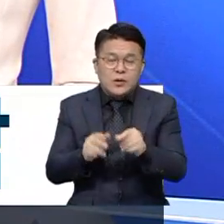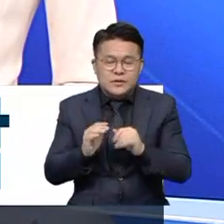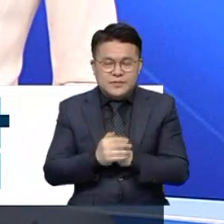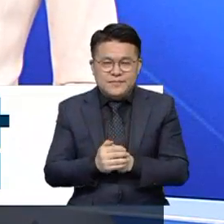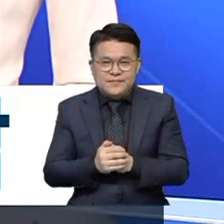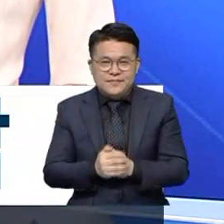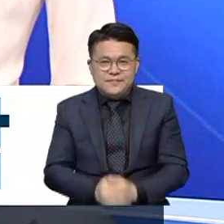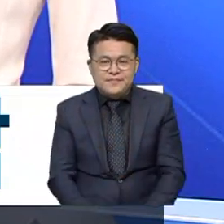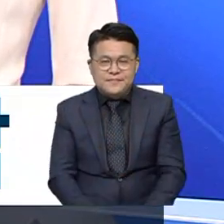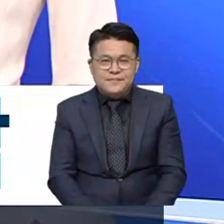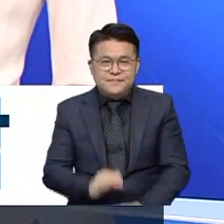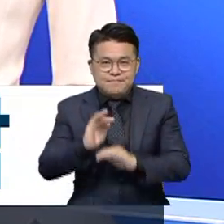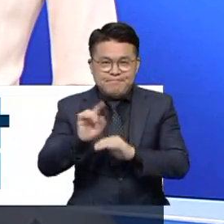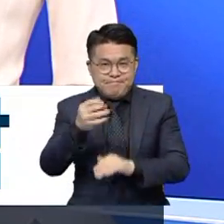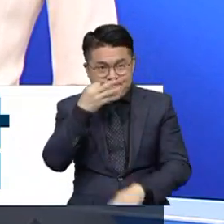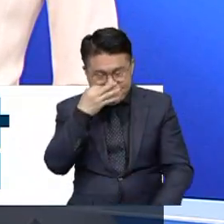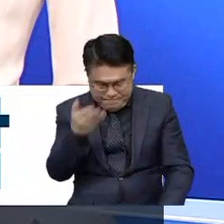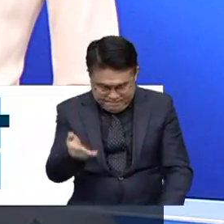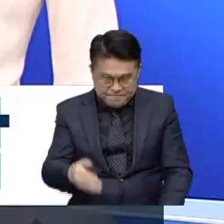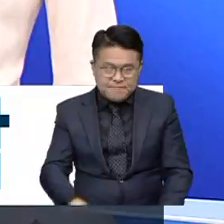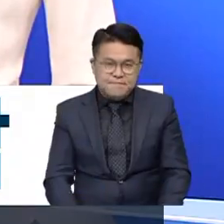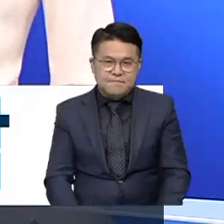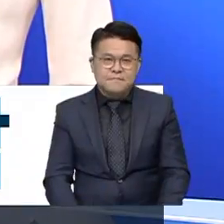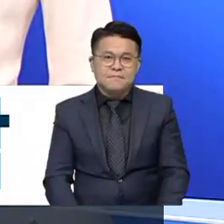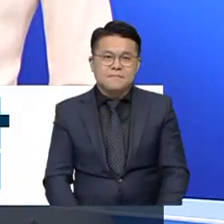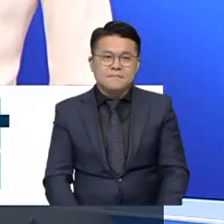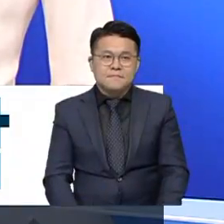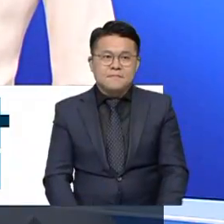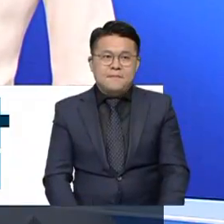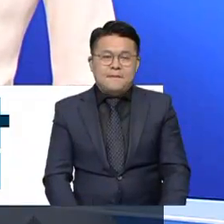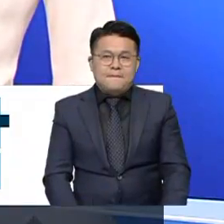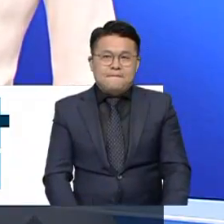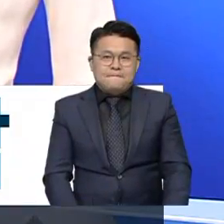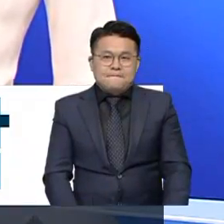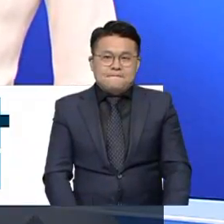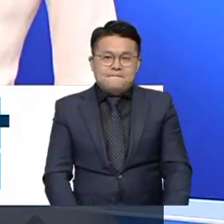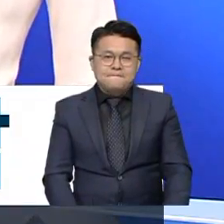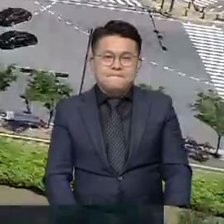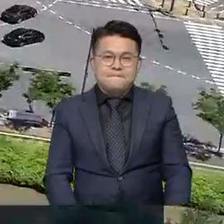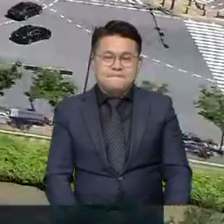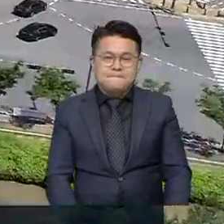중심으로 전해드리겠습니다. 성남지국에서 유영수 기자입니다.